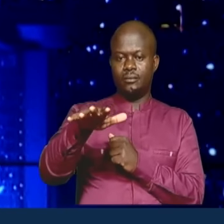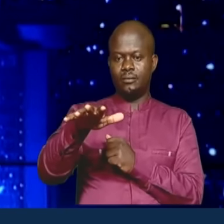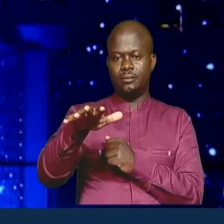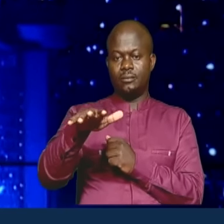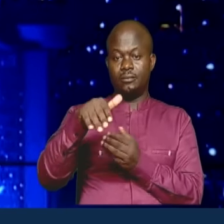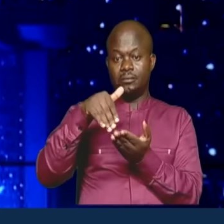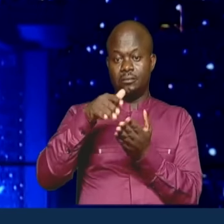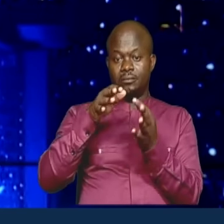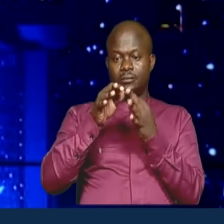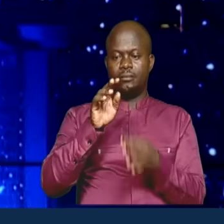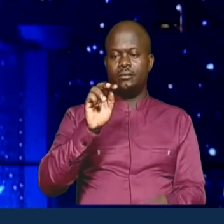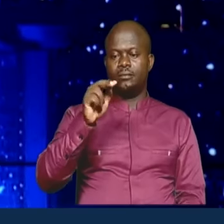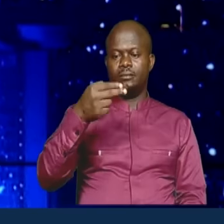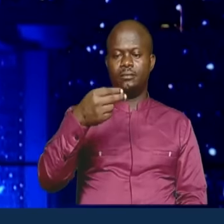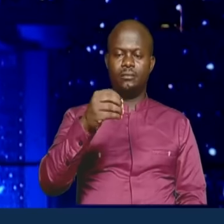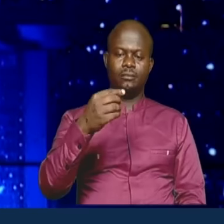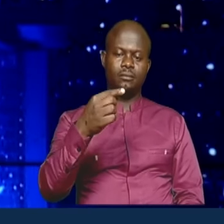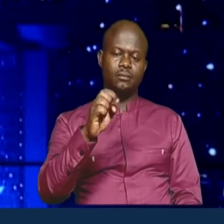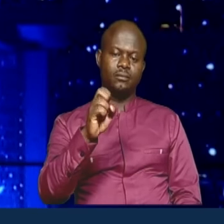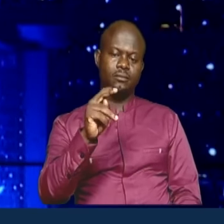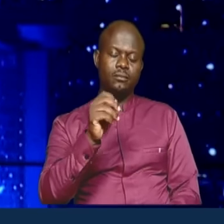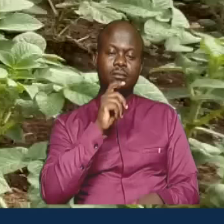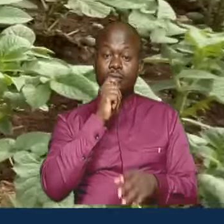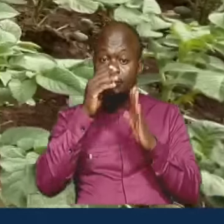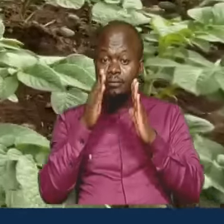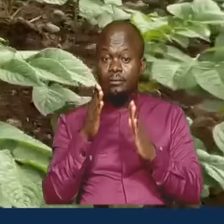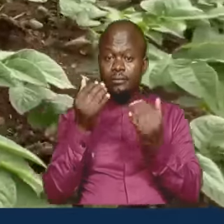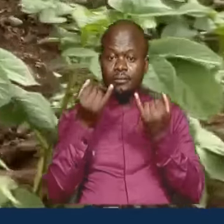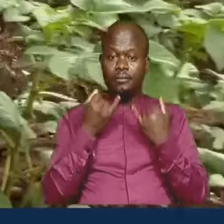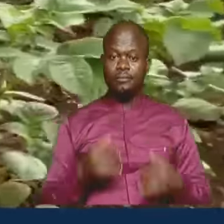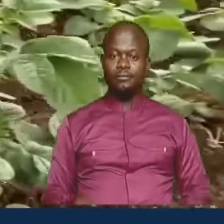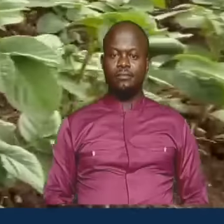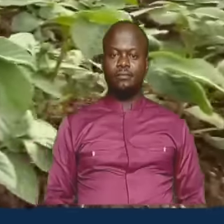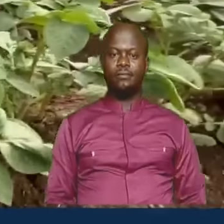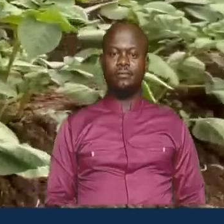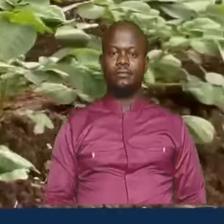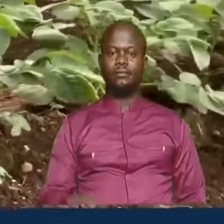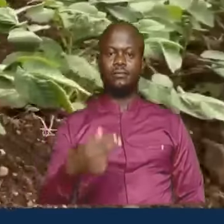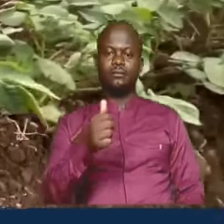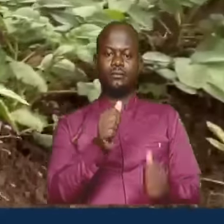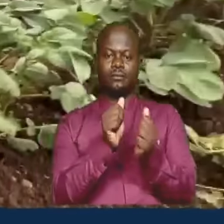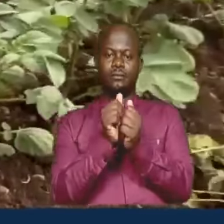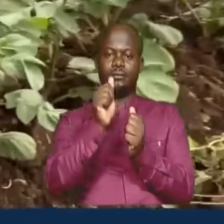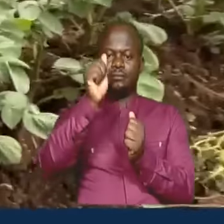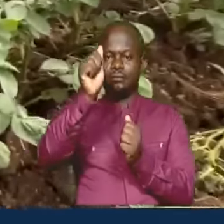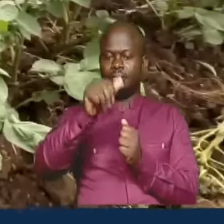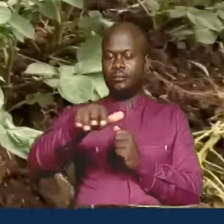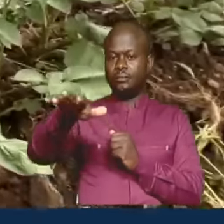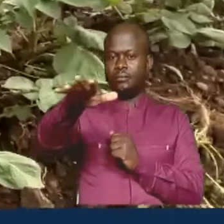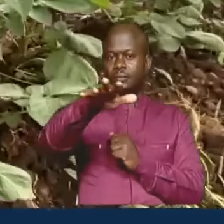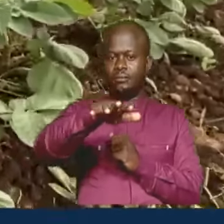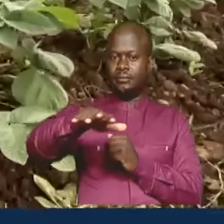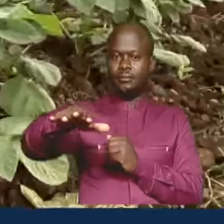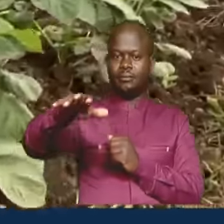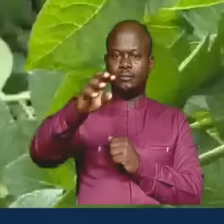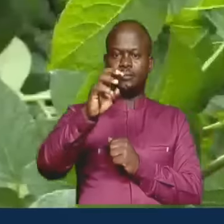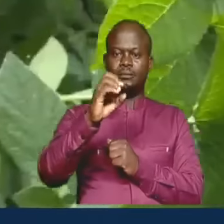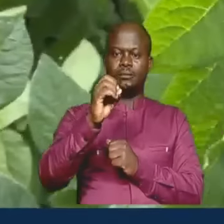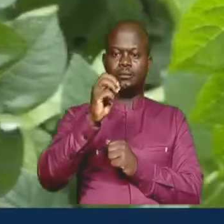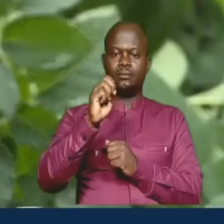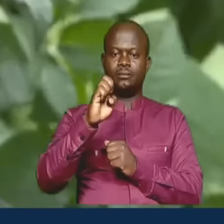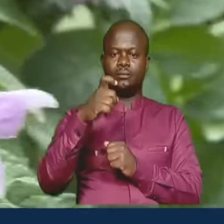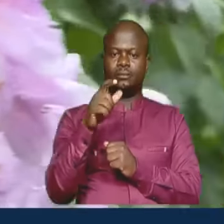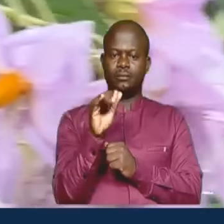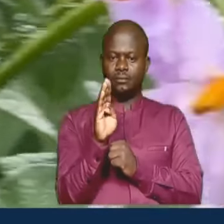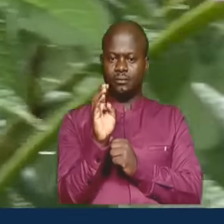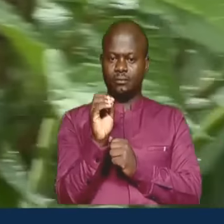Twibanire yabasuye aratubwira imikorere yabo. Hegitari 15 zigize imirima y'amakoperative Komixibo na Kwahiru